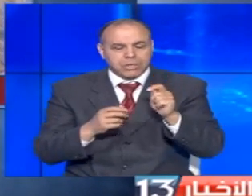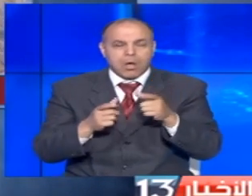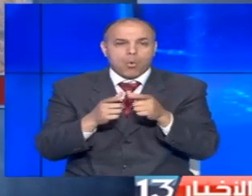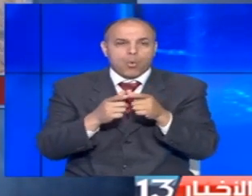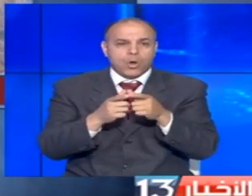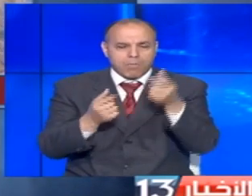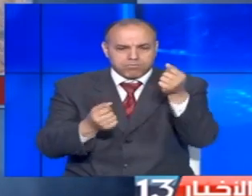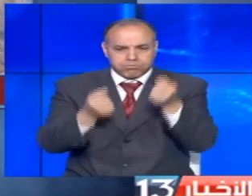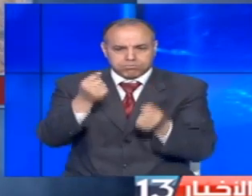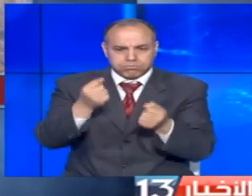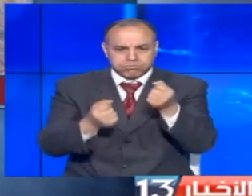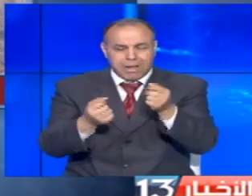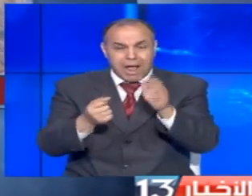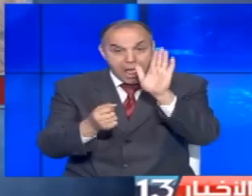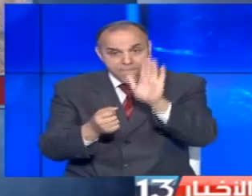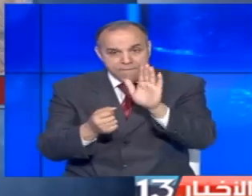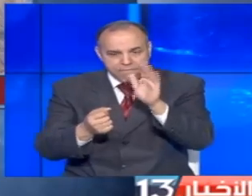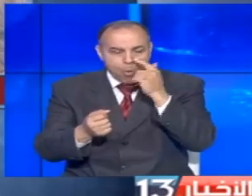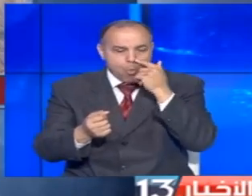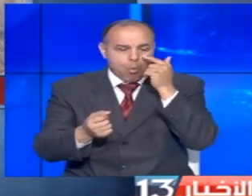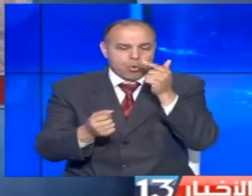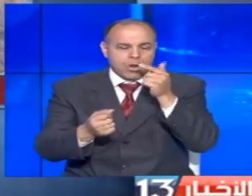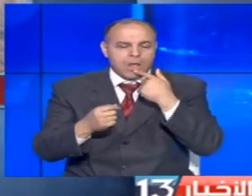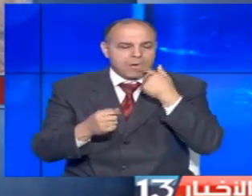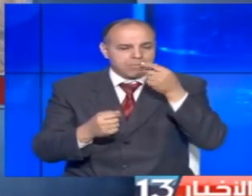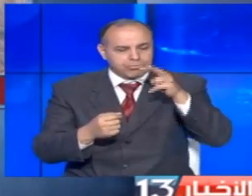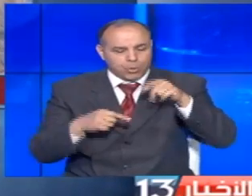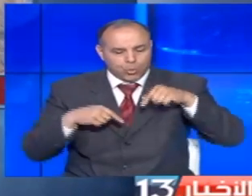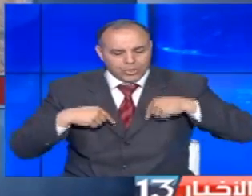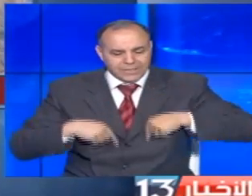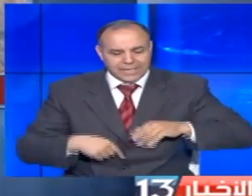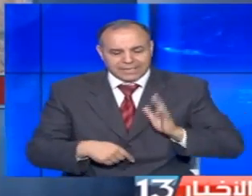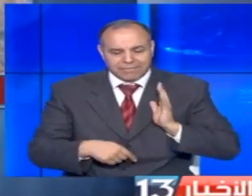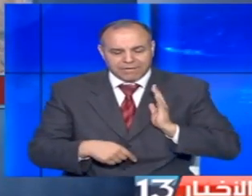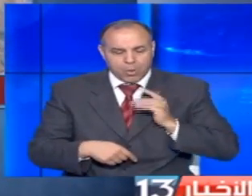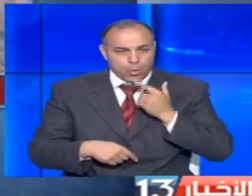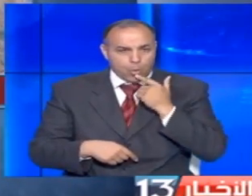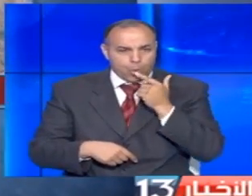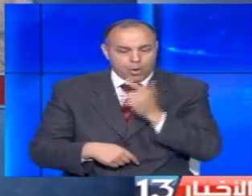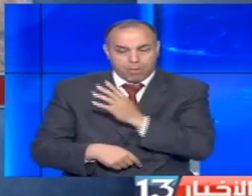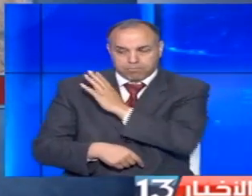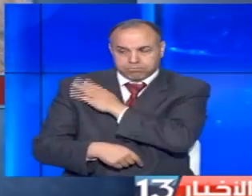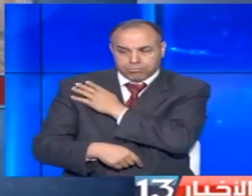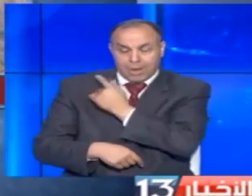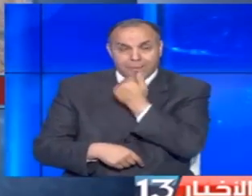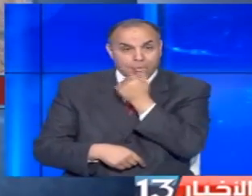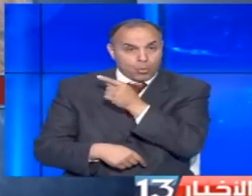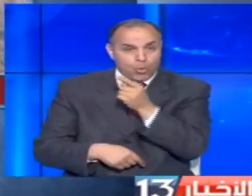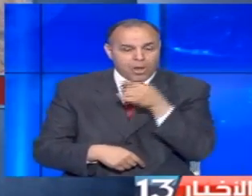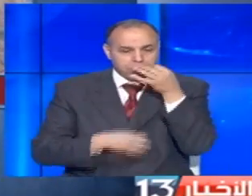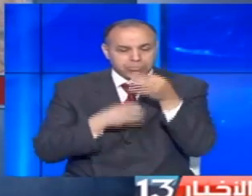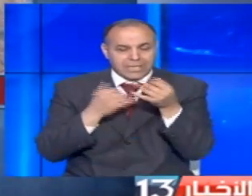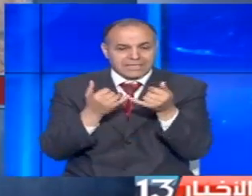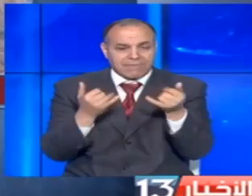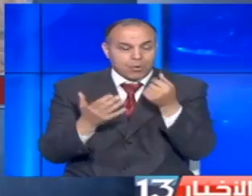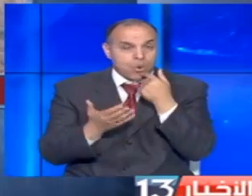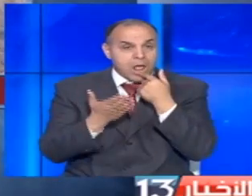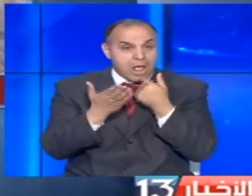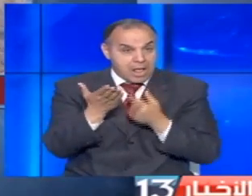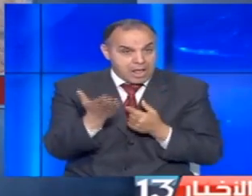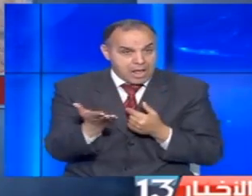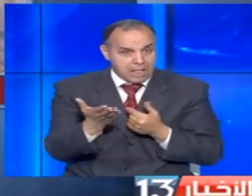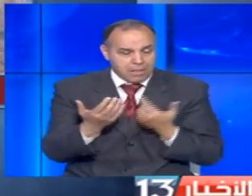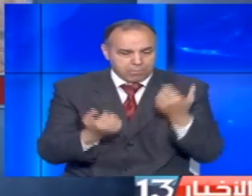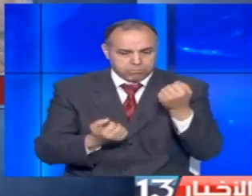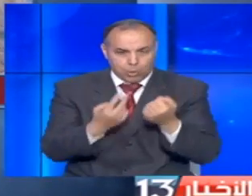السائقه على التوقف وافاد الناطق الرسمي لوزاره الدفاع الوطني الرائد محمد زكري في تصريح صحفي بان